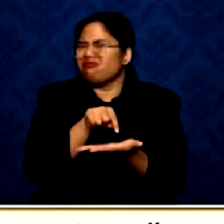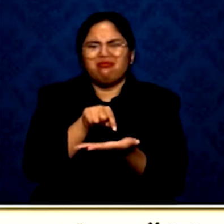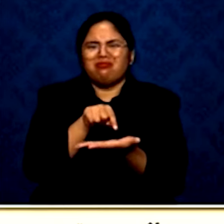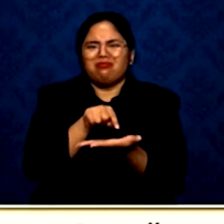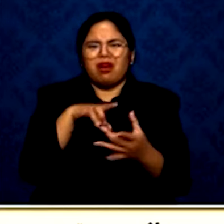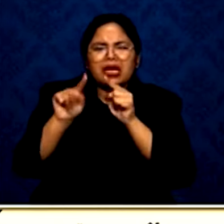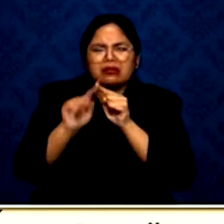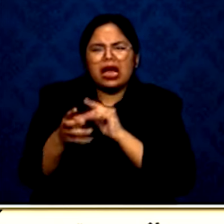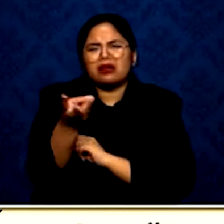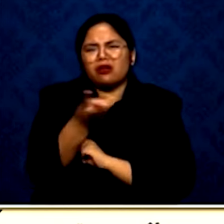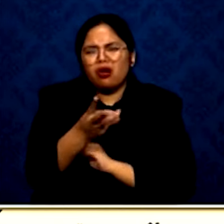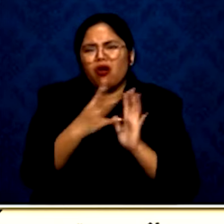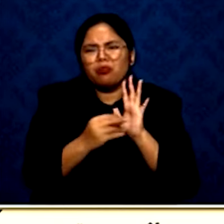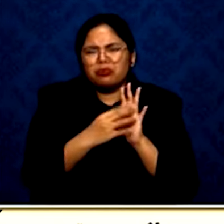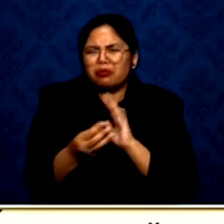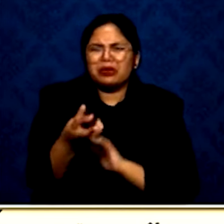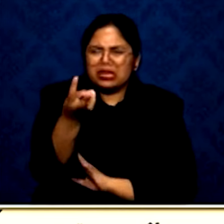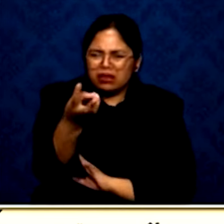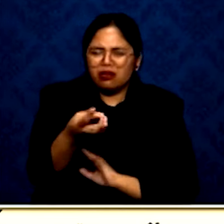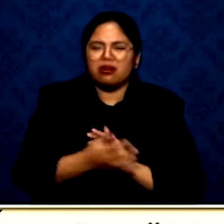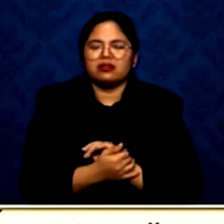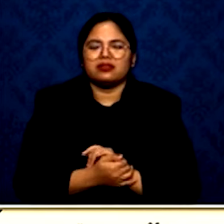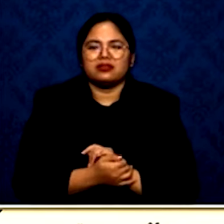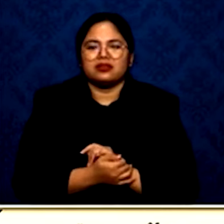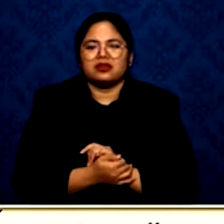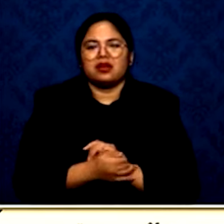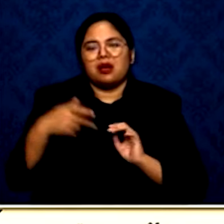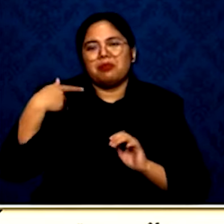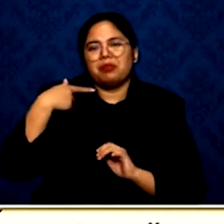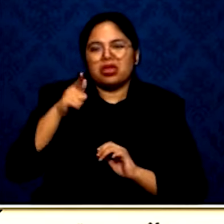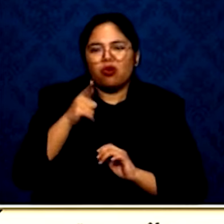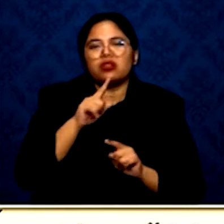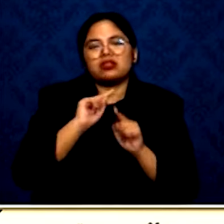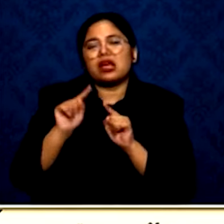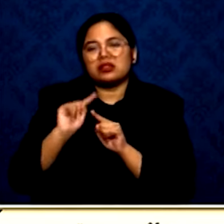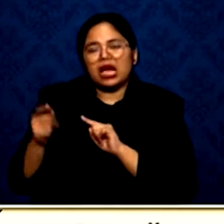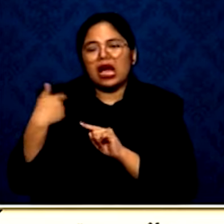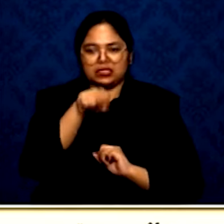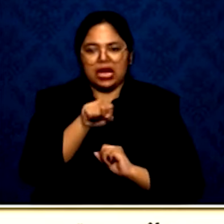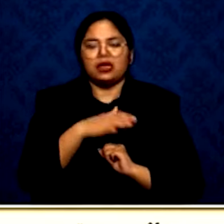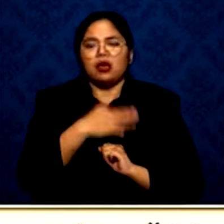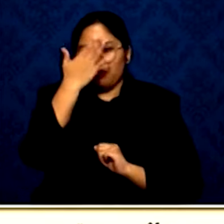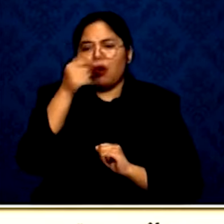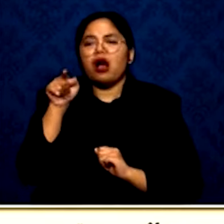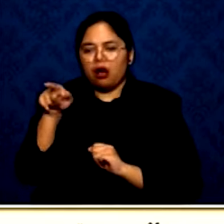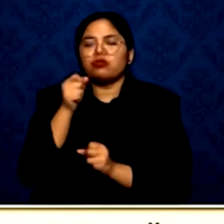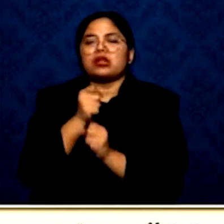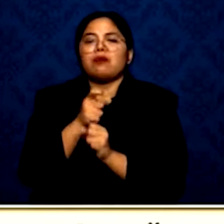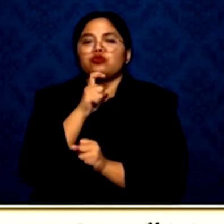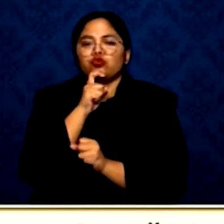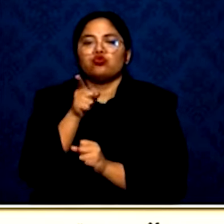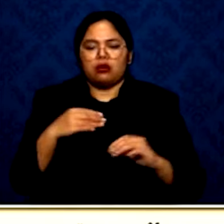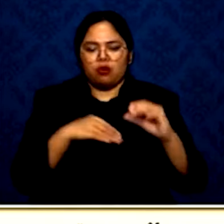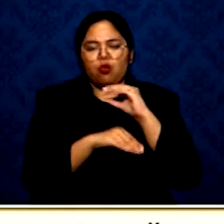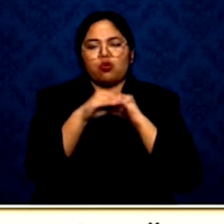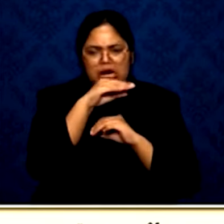์ประชาิสัมพาศเยอะและอาจมีผลประโยชครัซ้อนของคณะกรรมการด้วยแต่หลายโครงการครัผมเรีนต